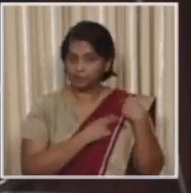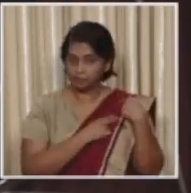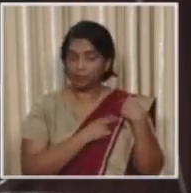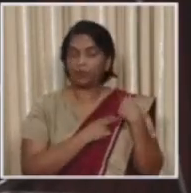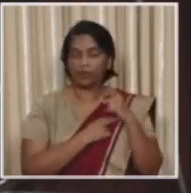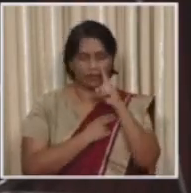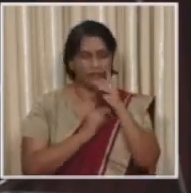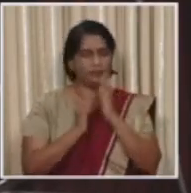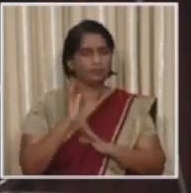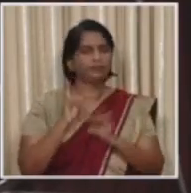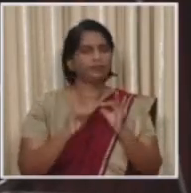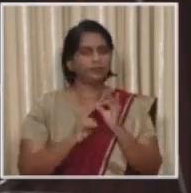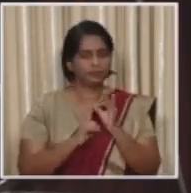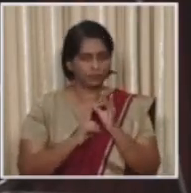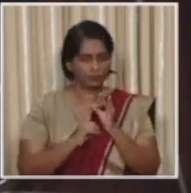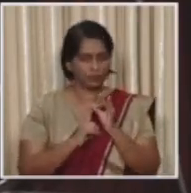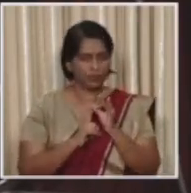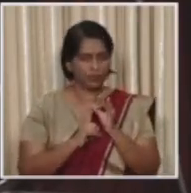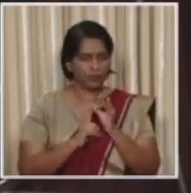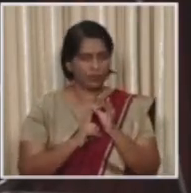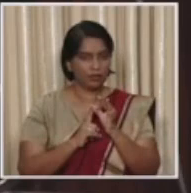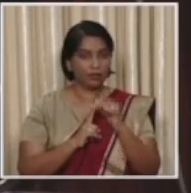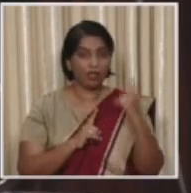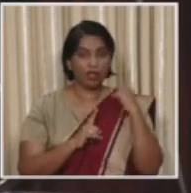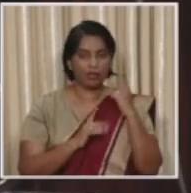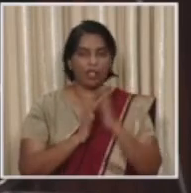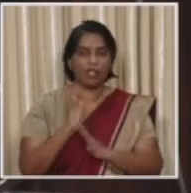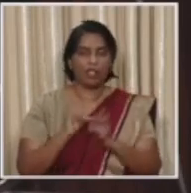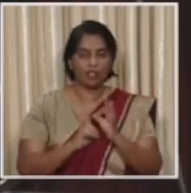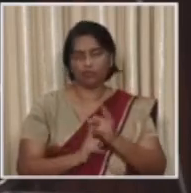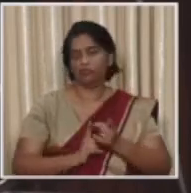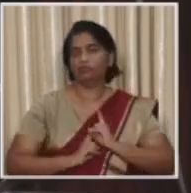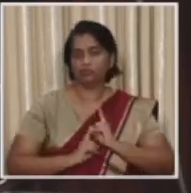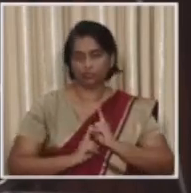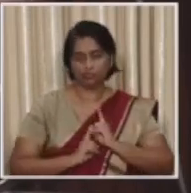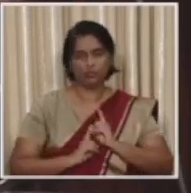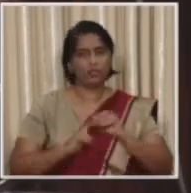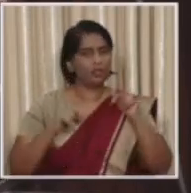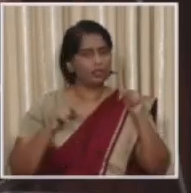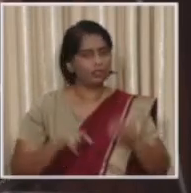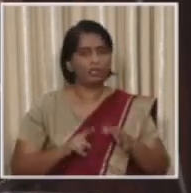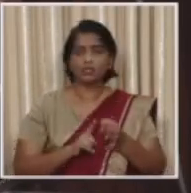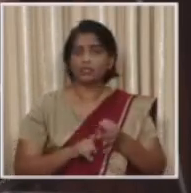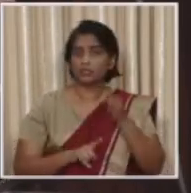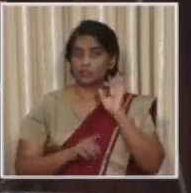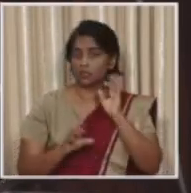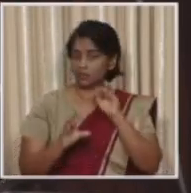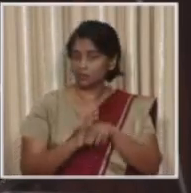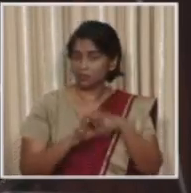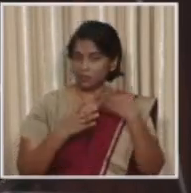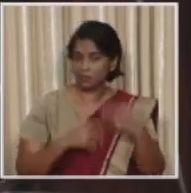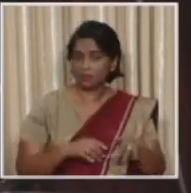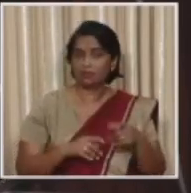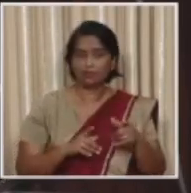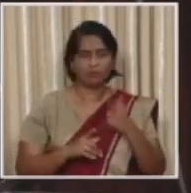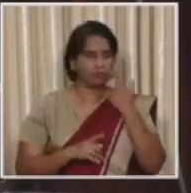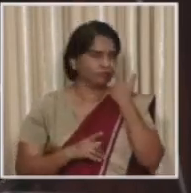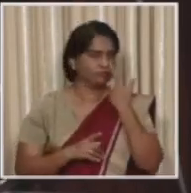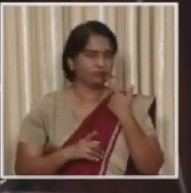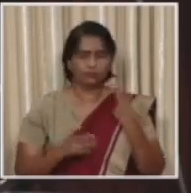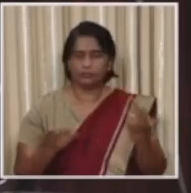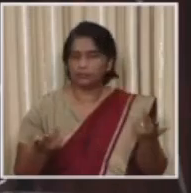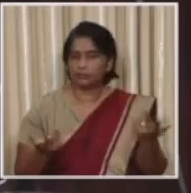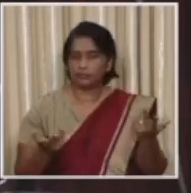යුතු එකම අමාත්‍ය ධූරයේ ආරක්ෂක ඇමති ධූරයේ හැටියට. හැබැයි දැන් එතුමා ජනාධිපති වුණෙන් පස්සේ ඉතාම